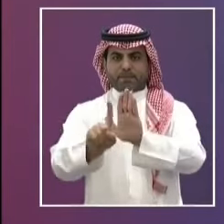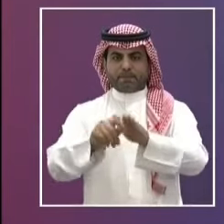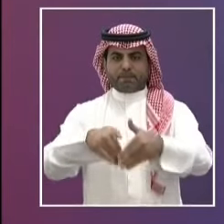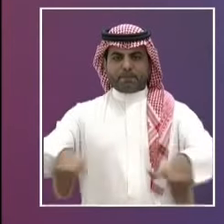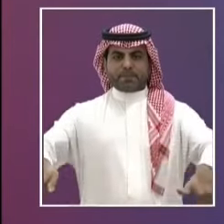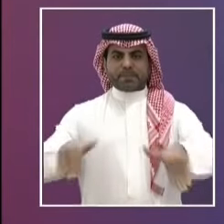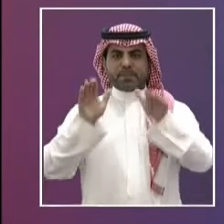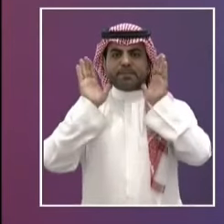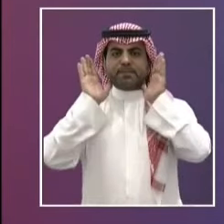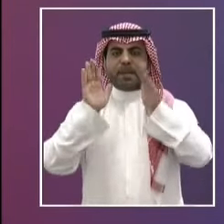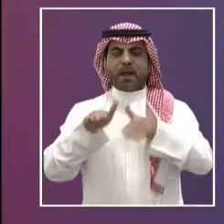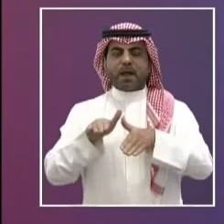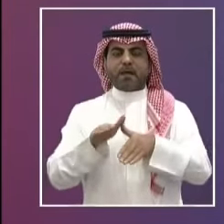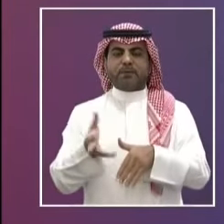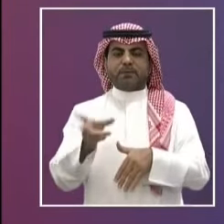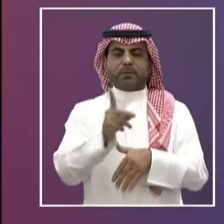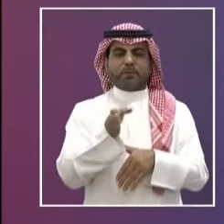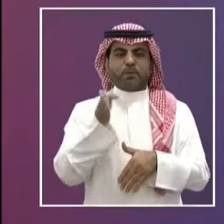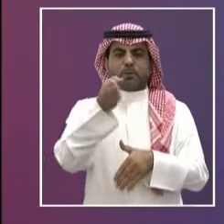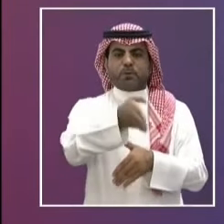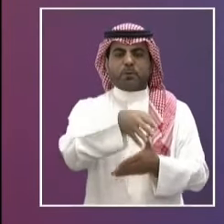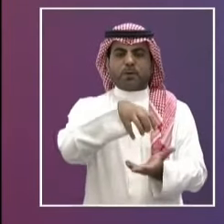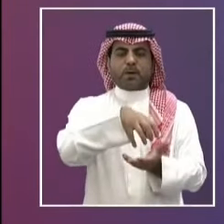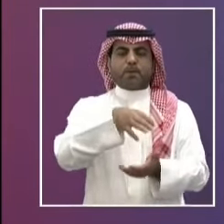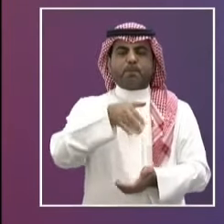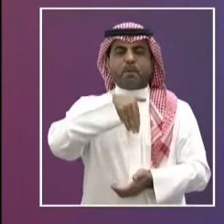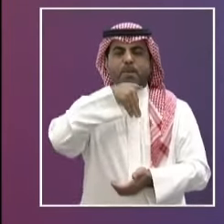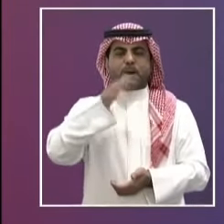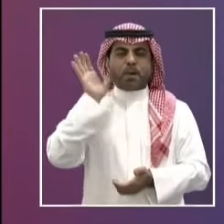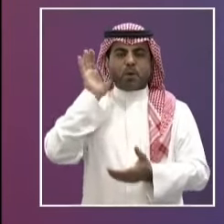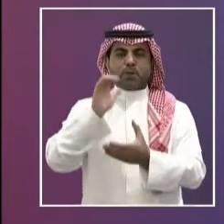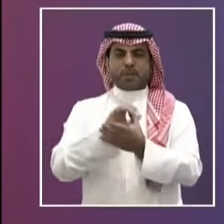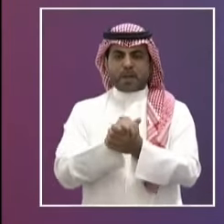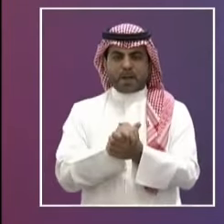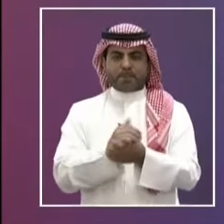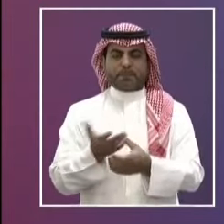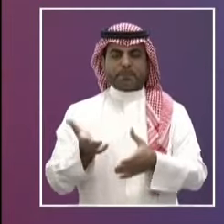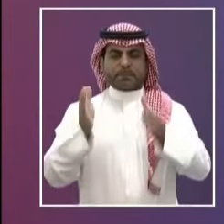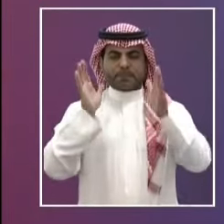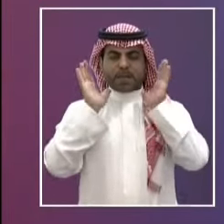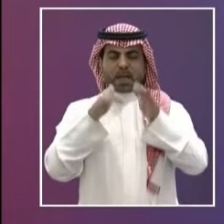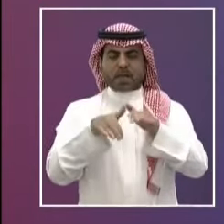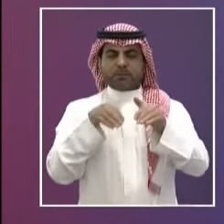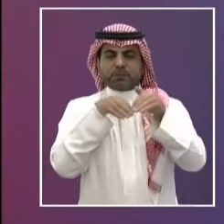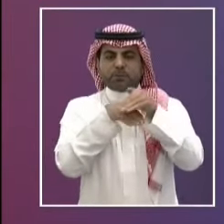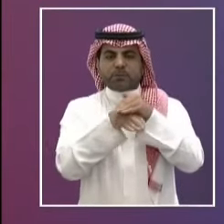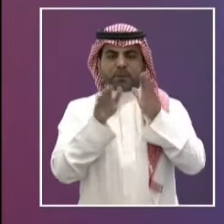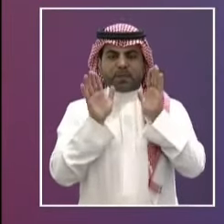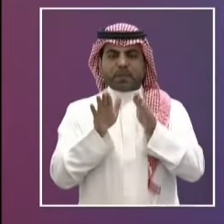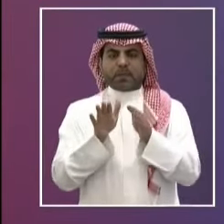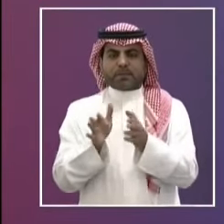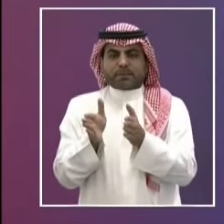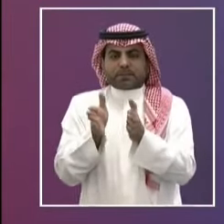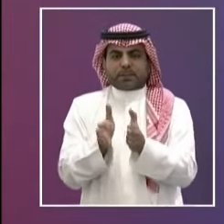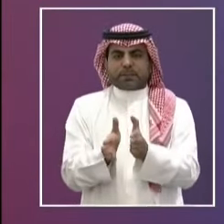والسلام على رسول الله صلى الله عليه وسلم، الصلاة في المسجد الحرام، وهكذا كل فترة حتنزل